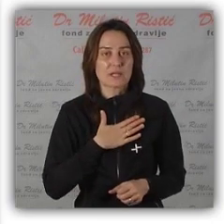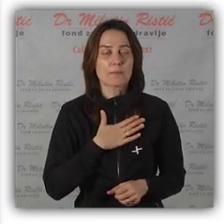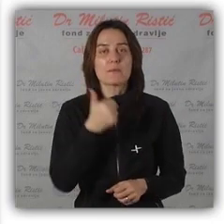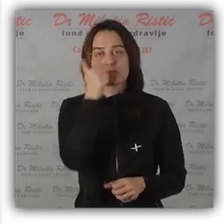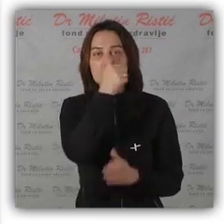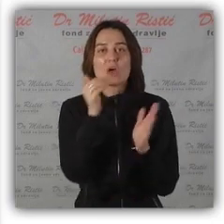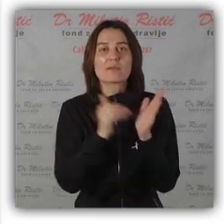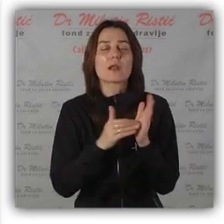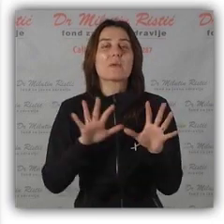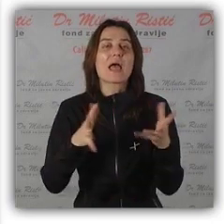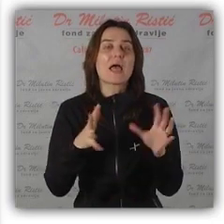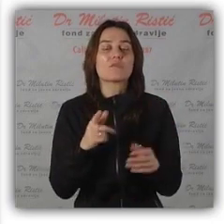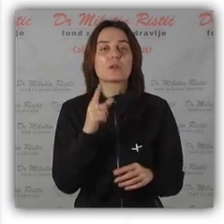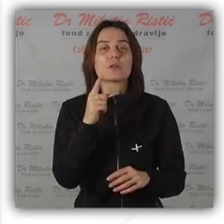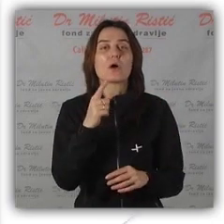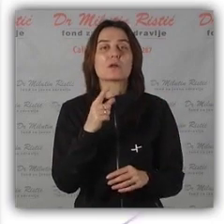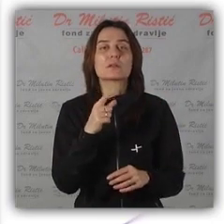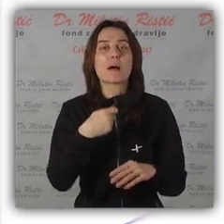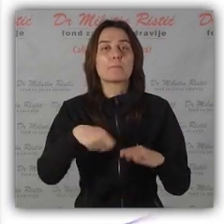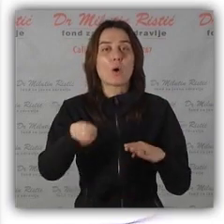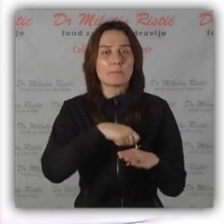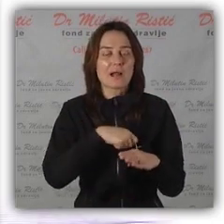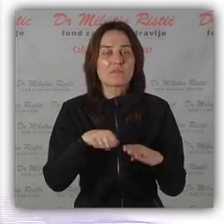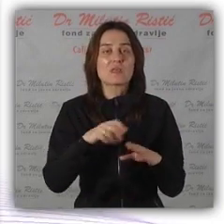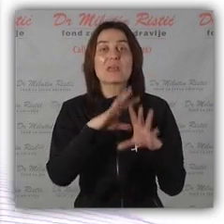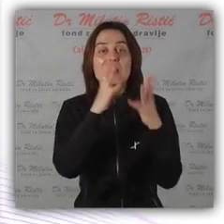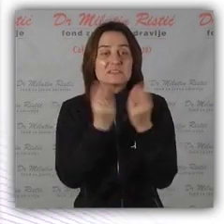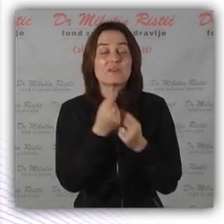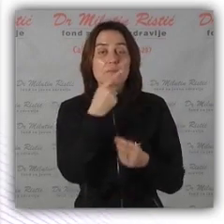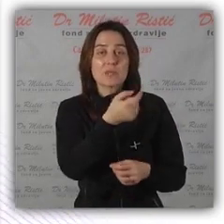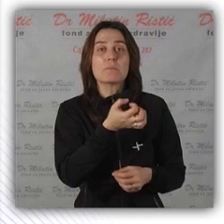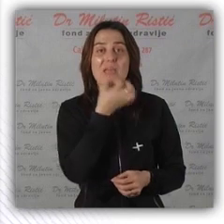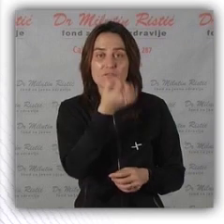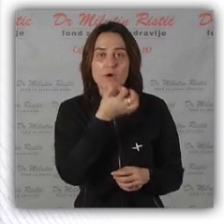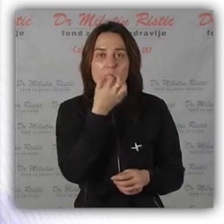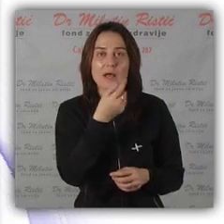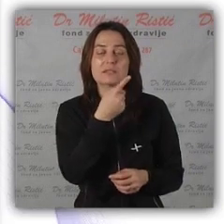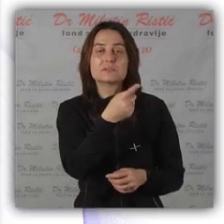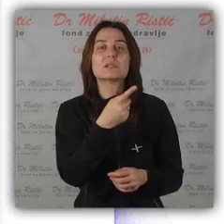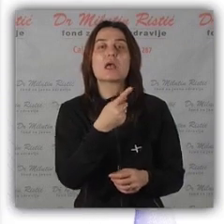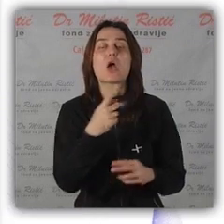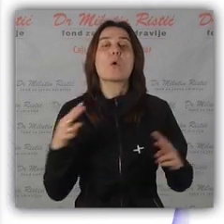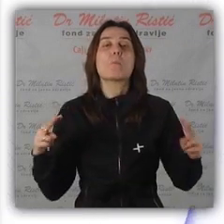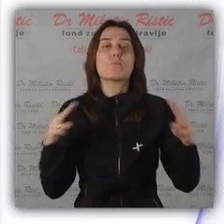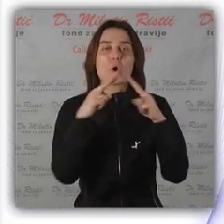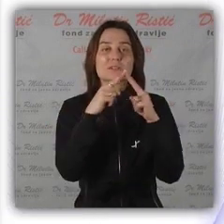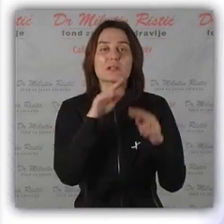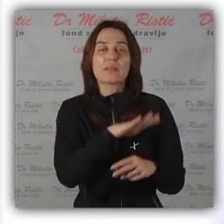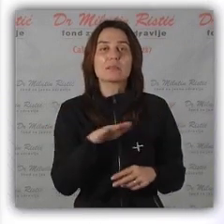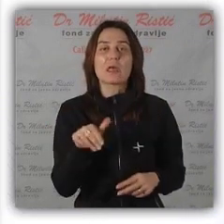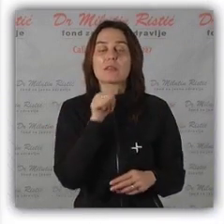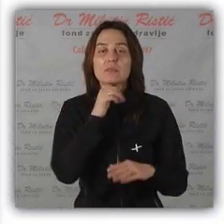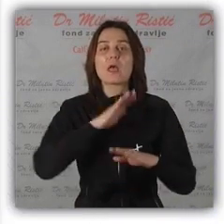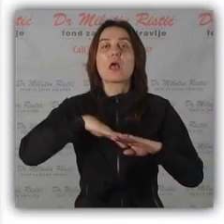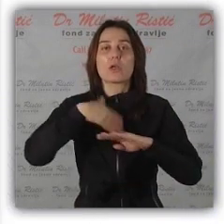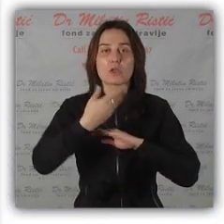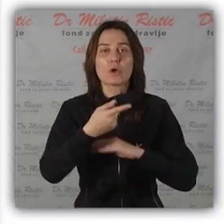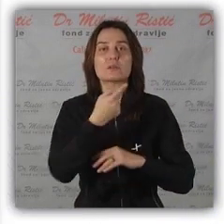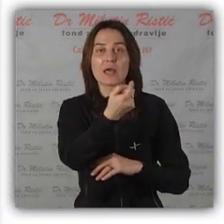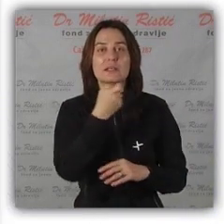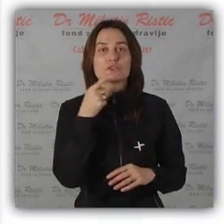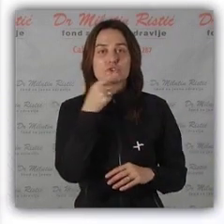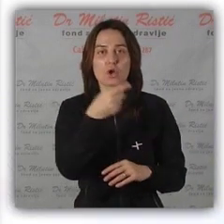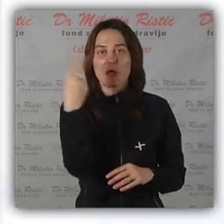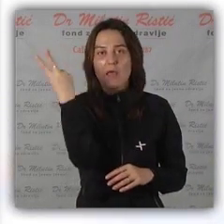sebe, šta je potrebno da eventualno koriguje i sa svim tim informacijama upoznaje dete i